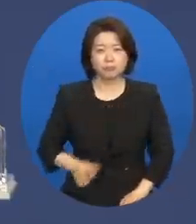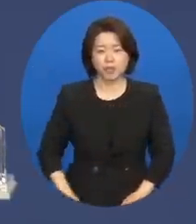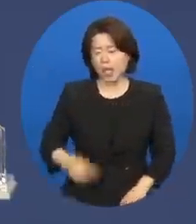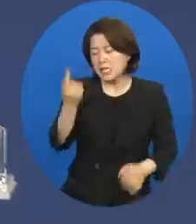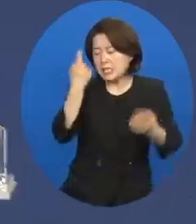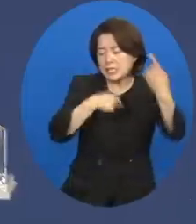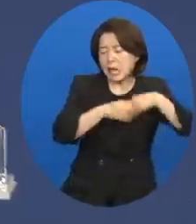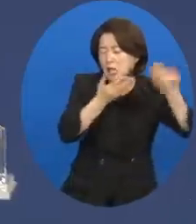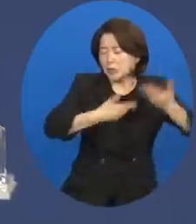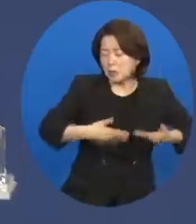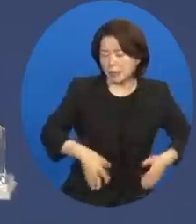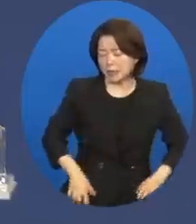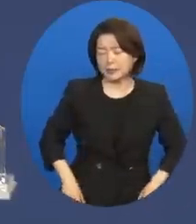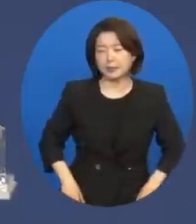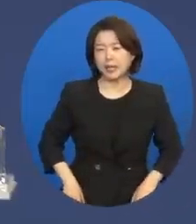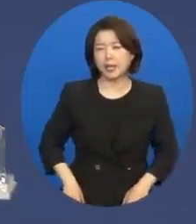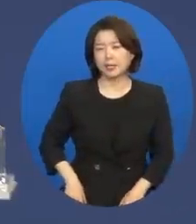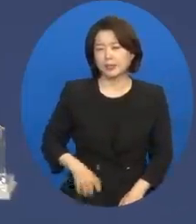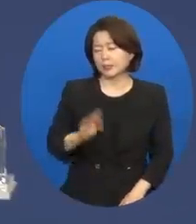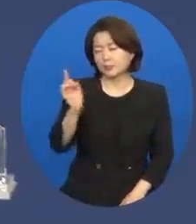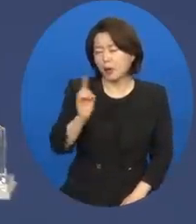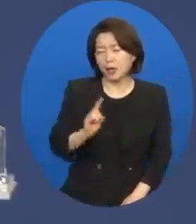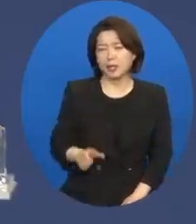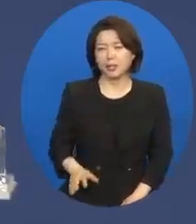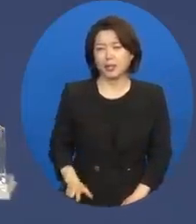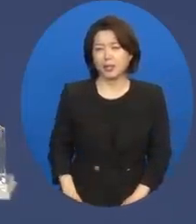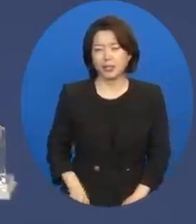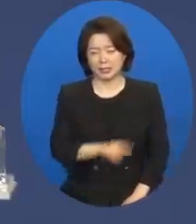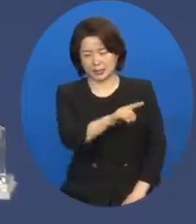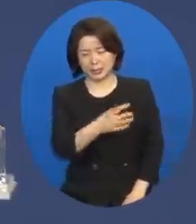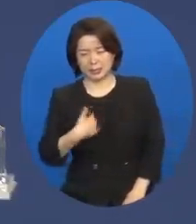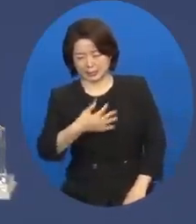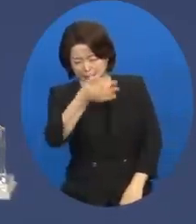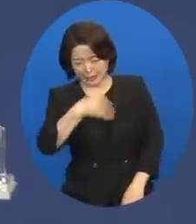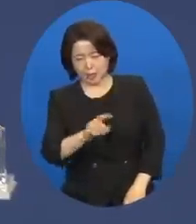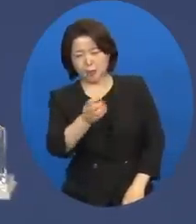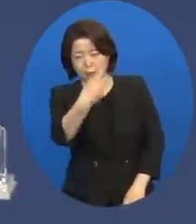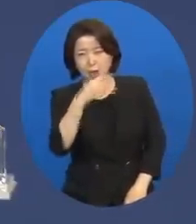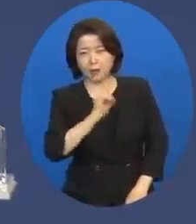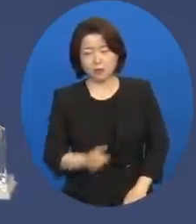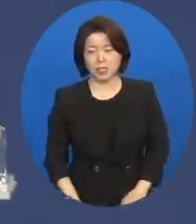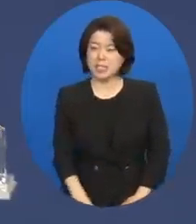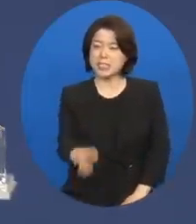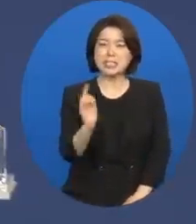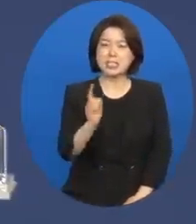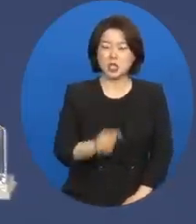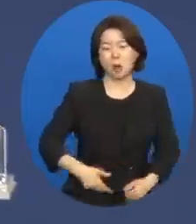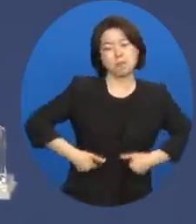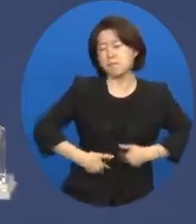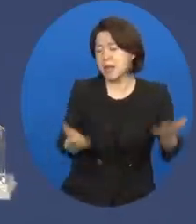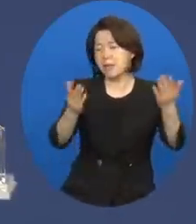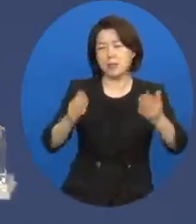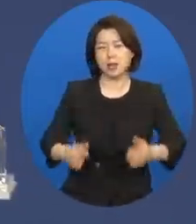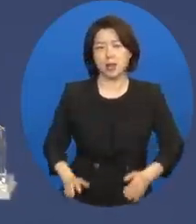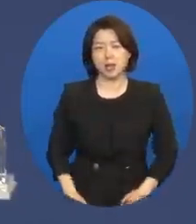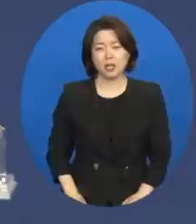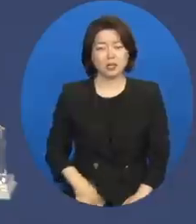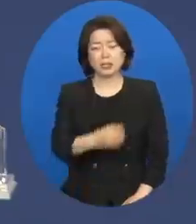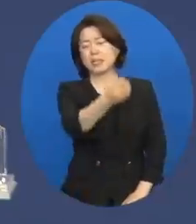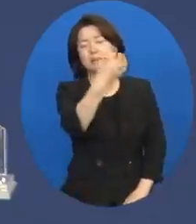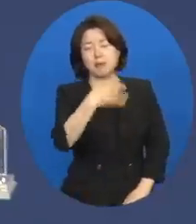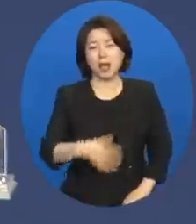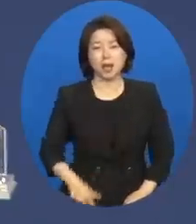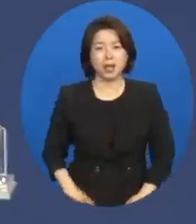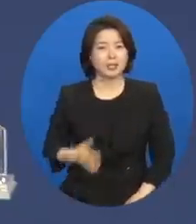받았어요. 저는 글쎄 다른 사람이요 날 보고요 너 같은 건 필요 없어 그랬어요.